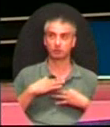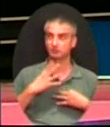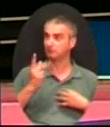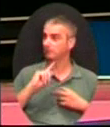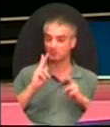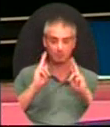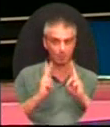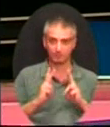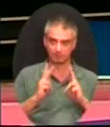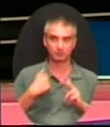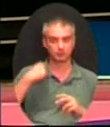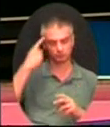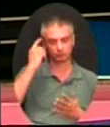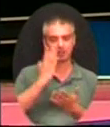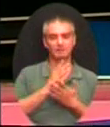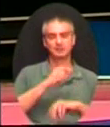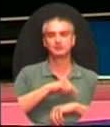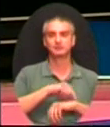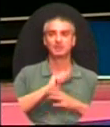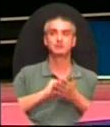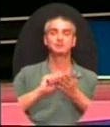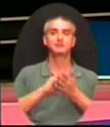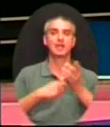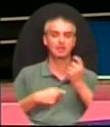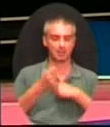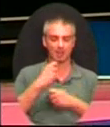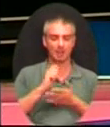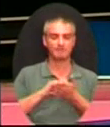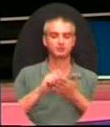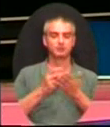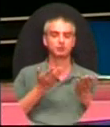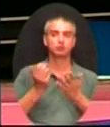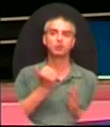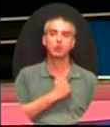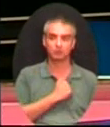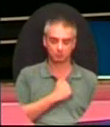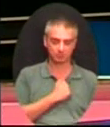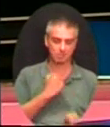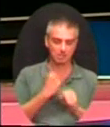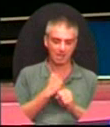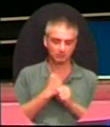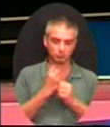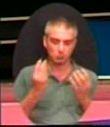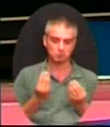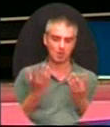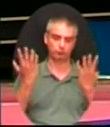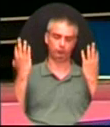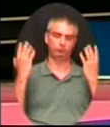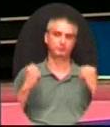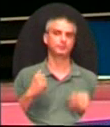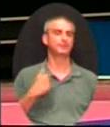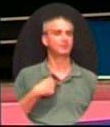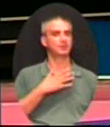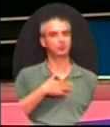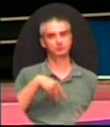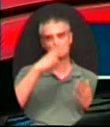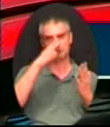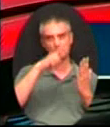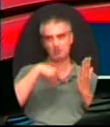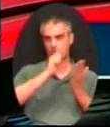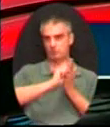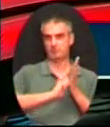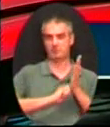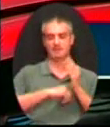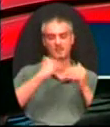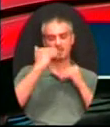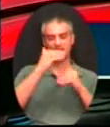לא מפסיקים, אני חושבת שהגיע הזמן שמשרד הכלכלה והמשרד לשירותי דת יעשו מעשה. אז אני רוצה לקרוא לך את המכתב,